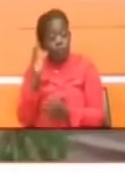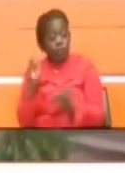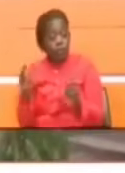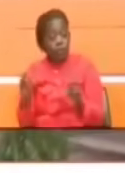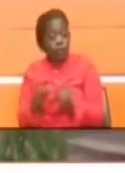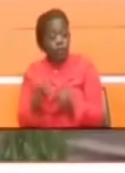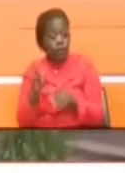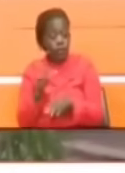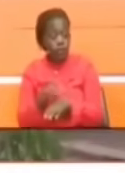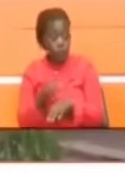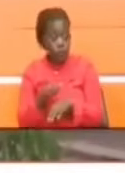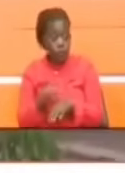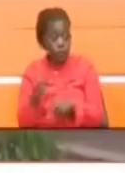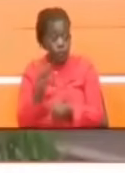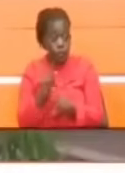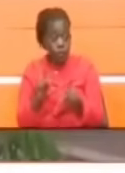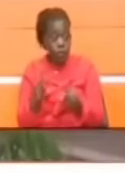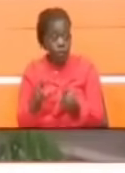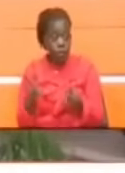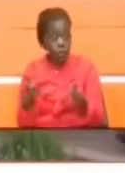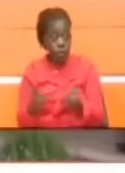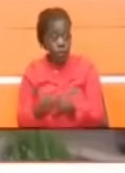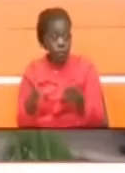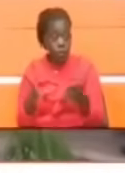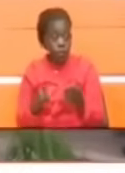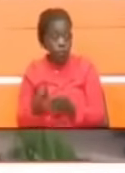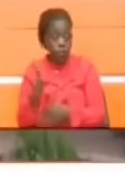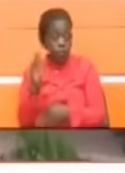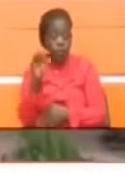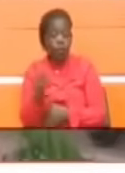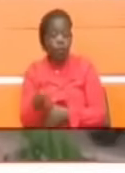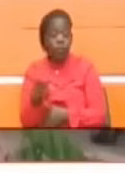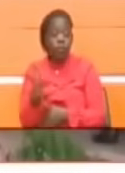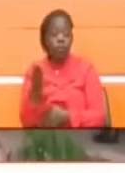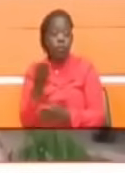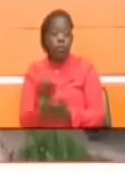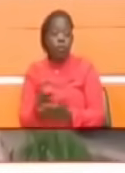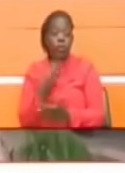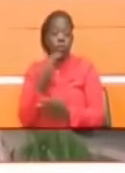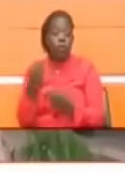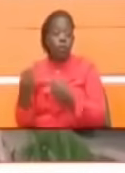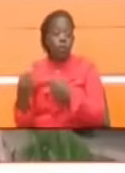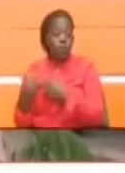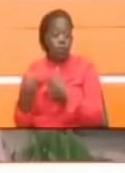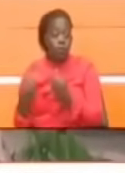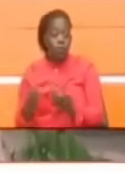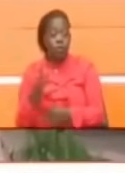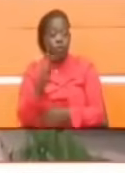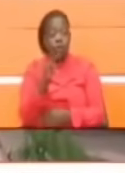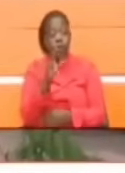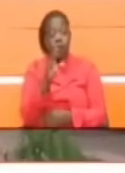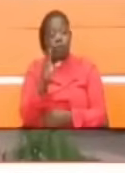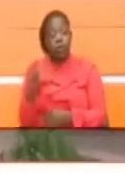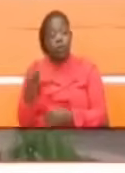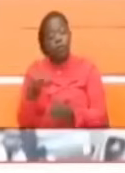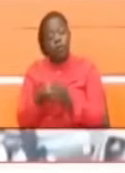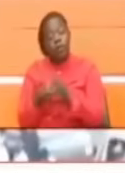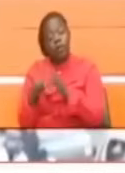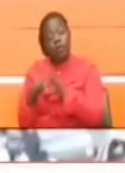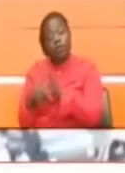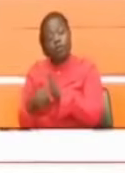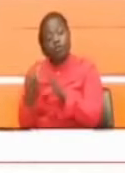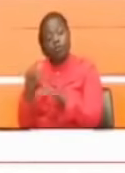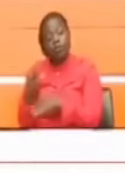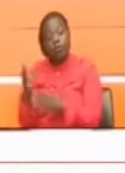batuuse n'okuyita abasaabaze ku bbeeyi y'emu n'eya takisi ne basaba bekikwatako naddala KCC okuyingira mu nsonga eno.